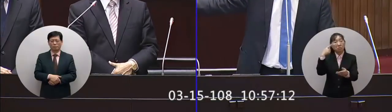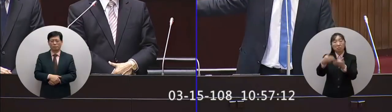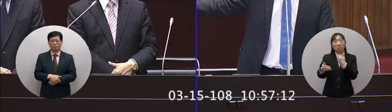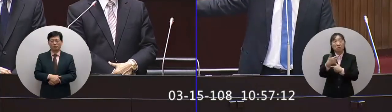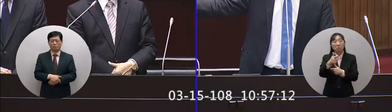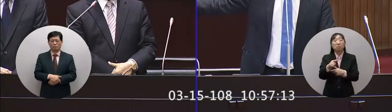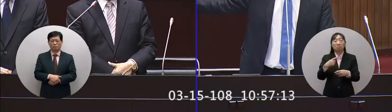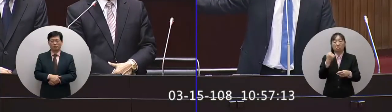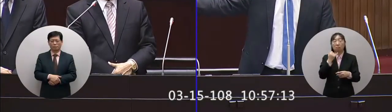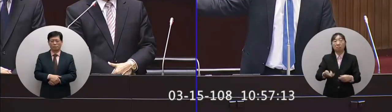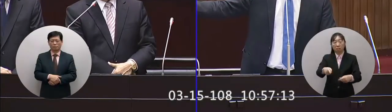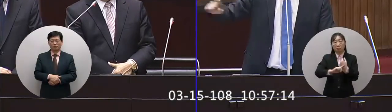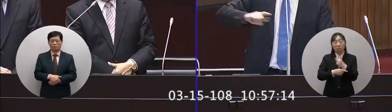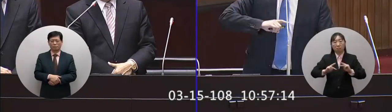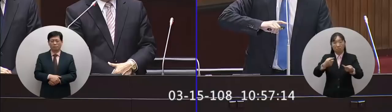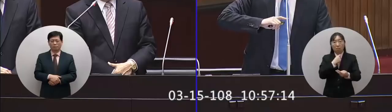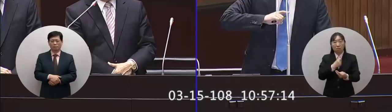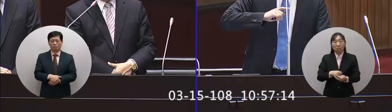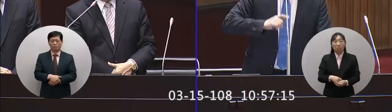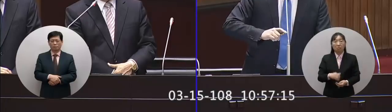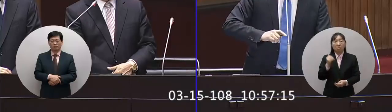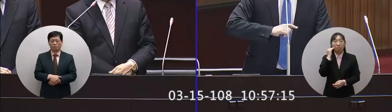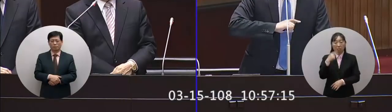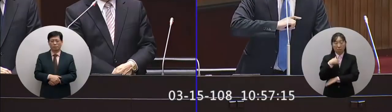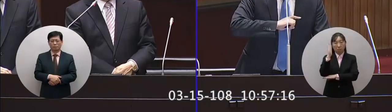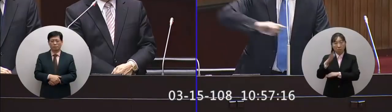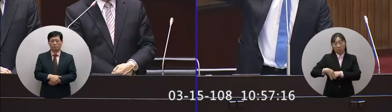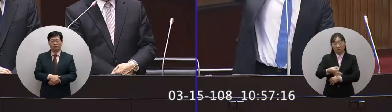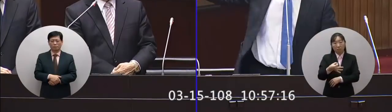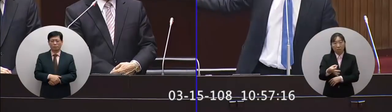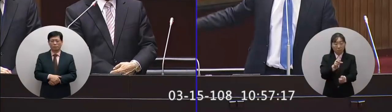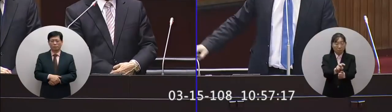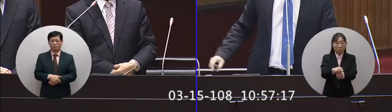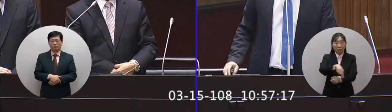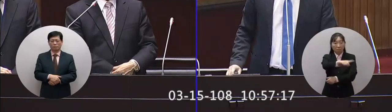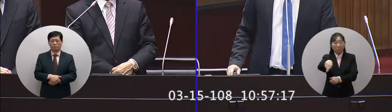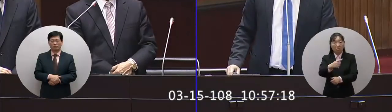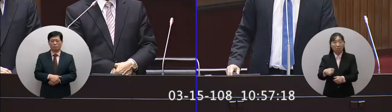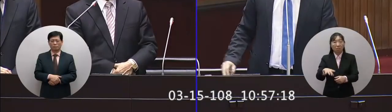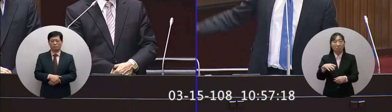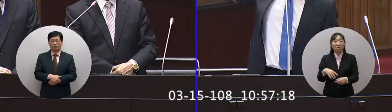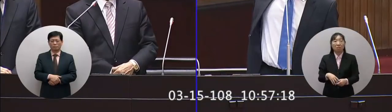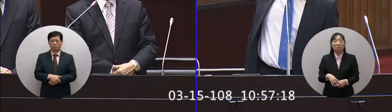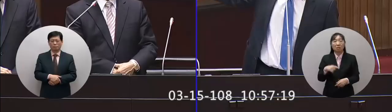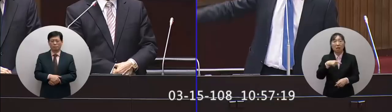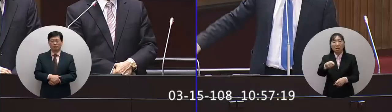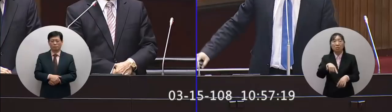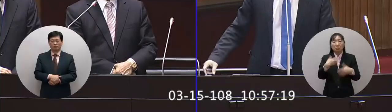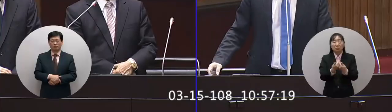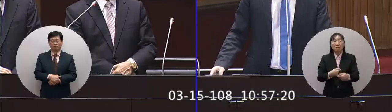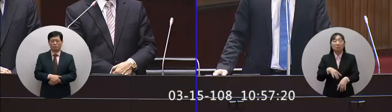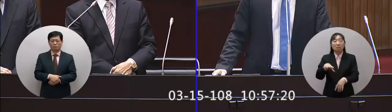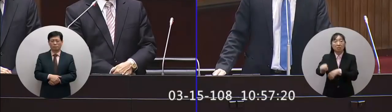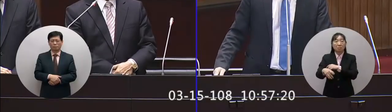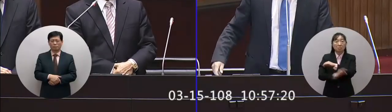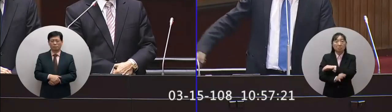赶快推动修法，要不然的话，我们政府出多少钱养这些财团法人，然后侵占公款，